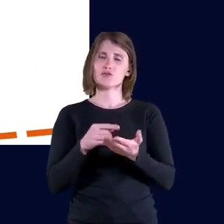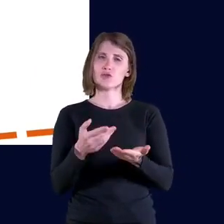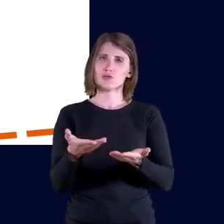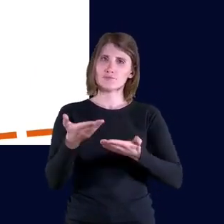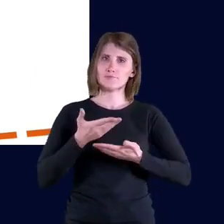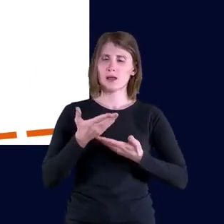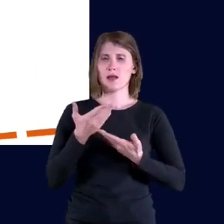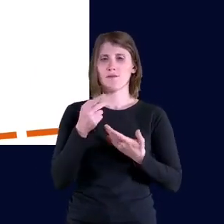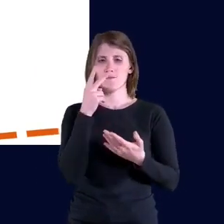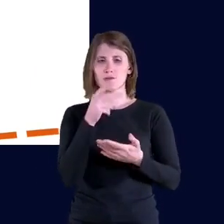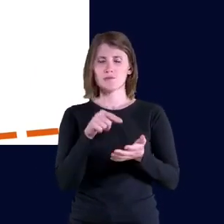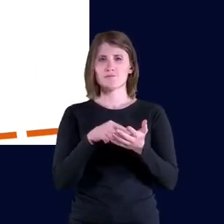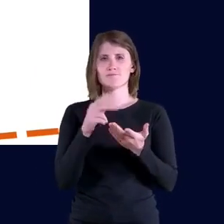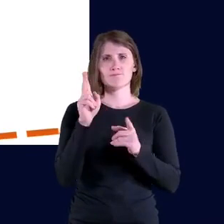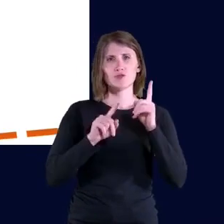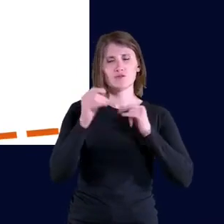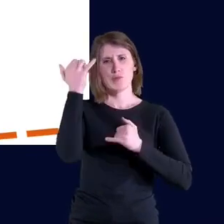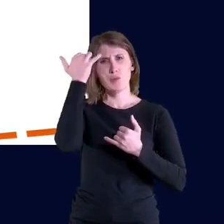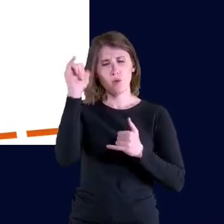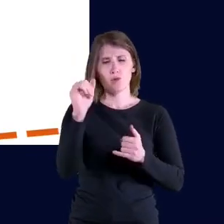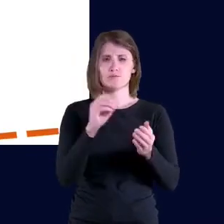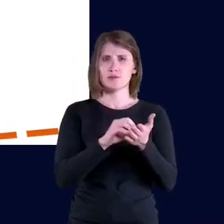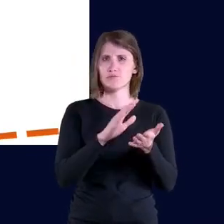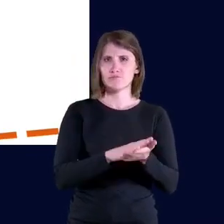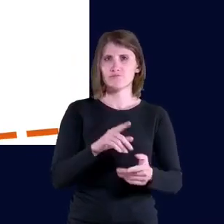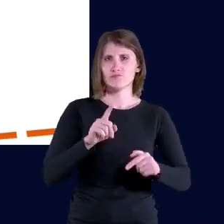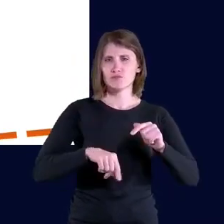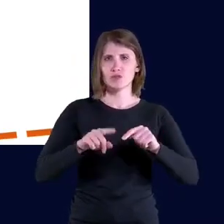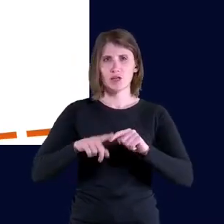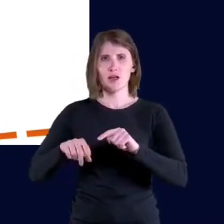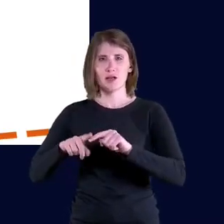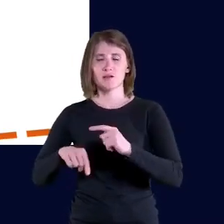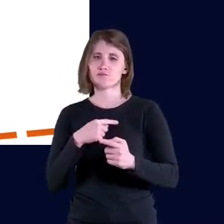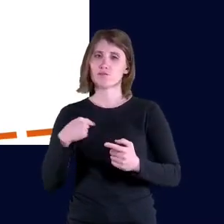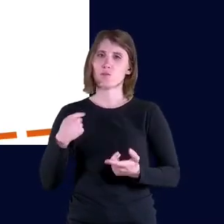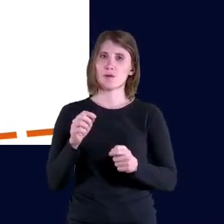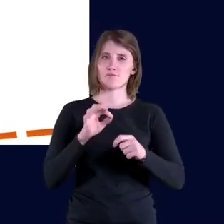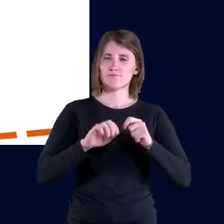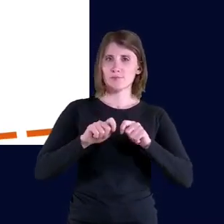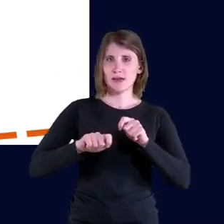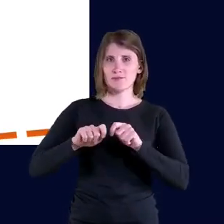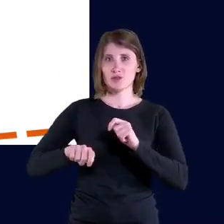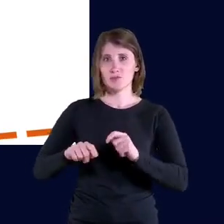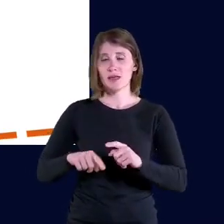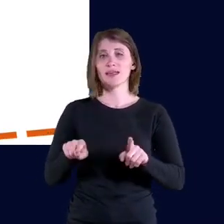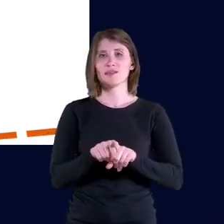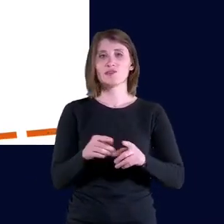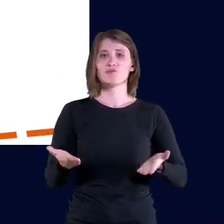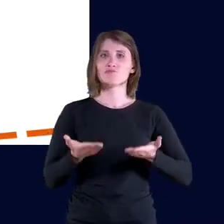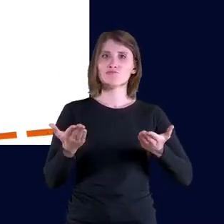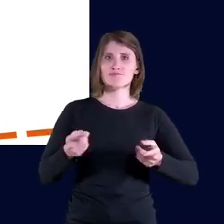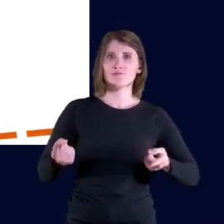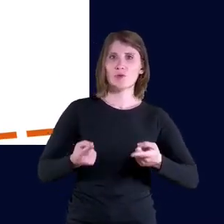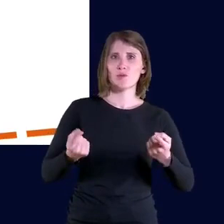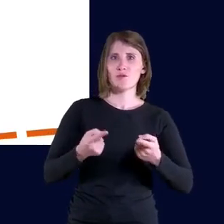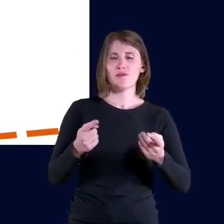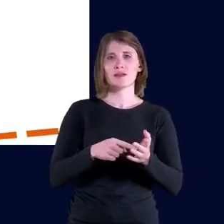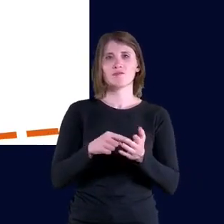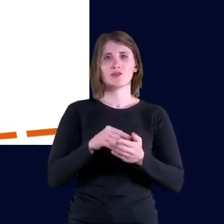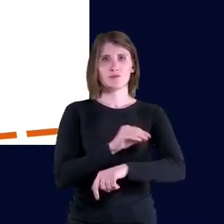pewnych błędów zapisach wreszcie czasem pojawiają oraz jednocześnie na promowanie publikowania w tym modelu